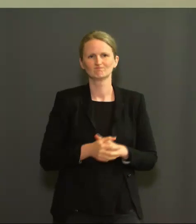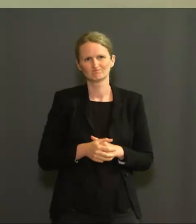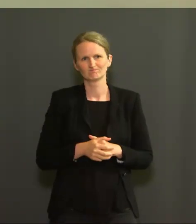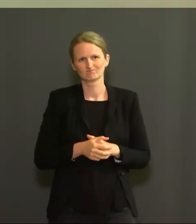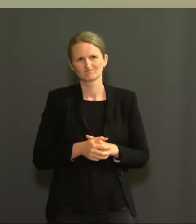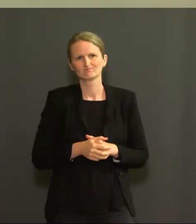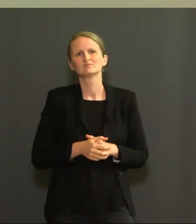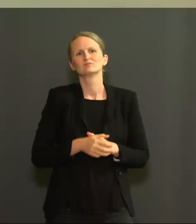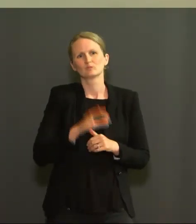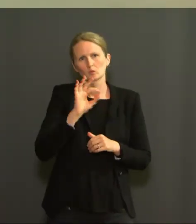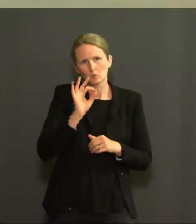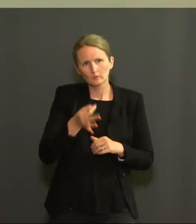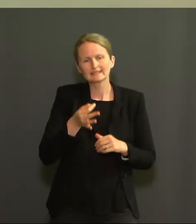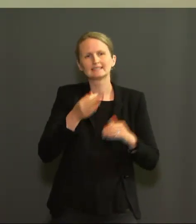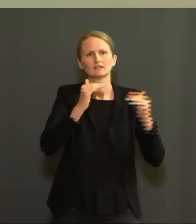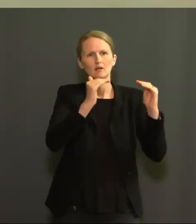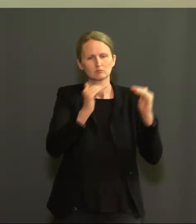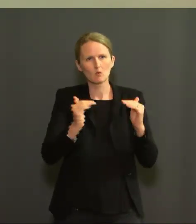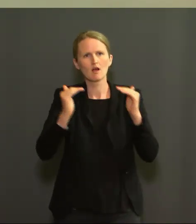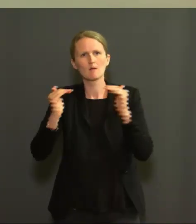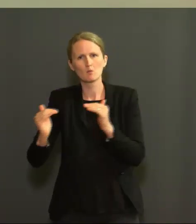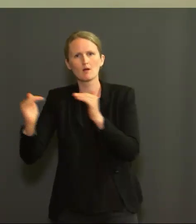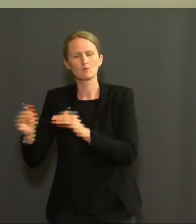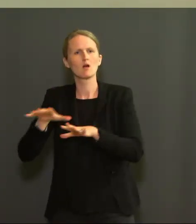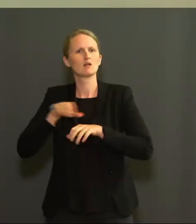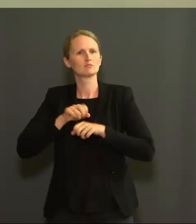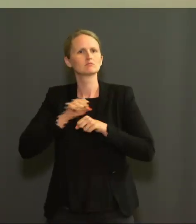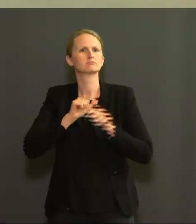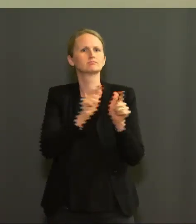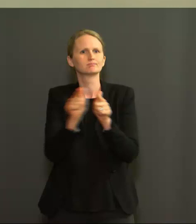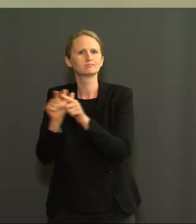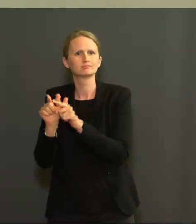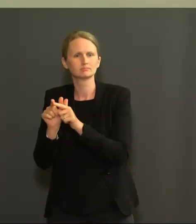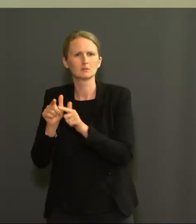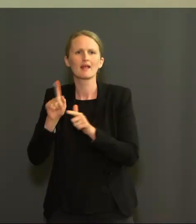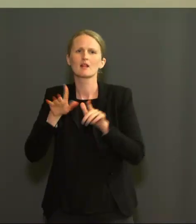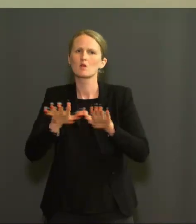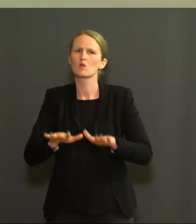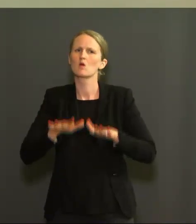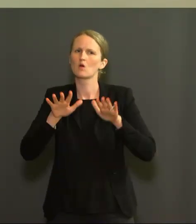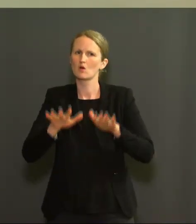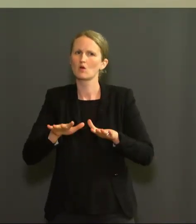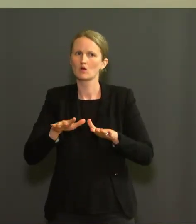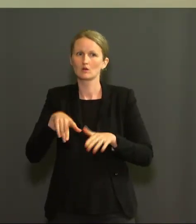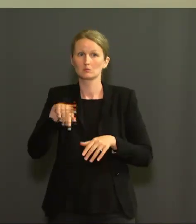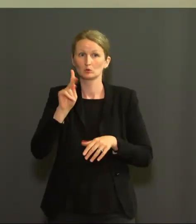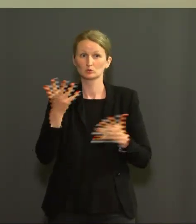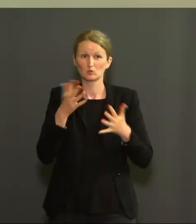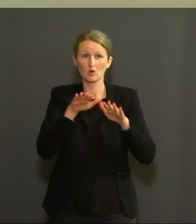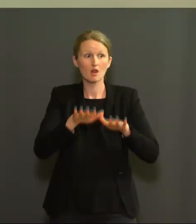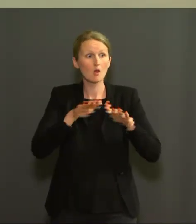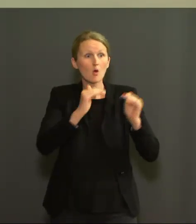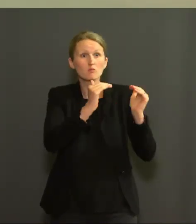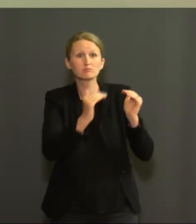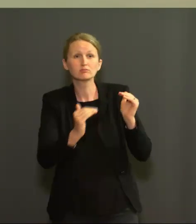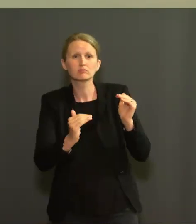avons vu pendant des semaines maintenant est le plus visible chez les adolescents et chez les jeunes de 20 ans. C'est